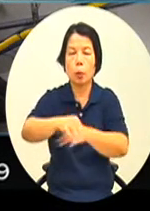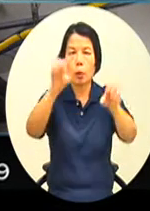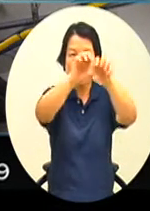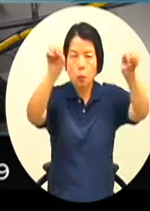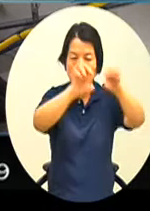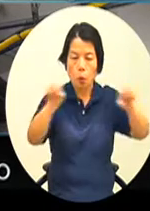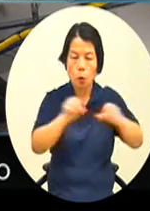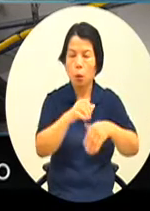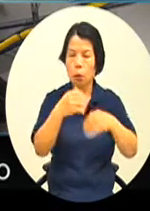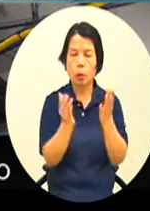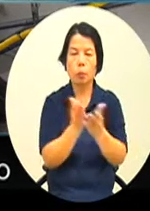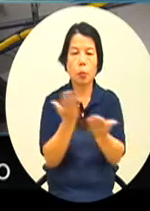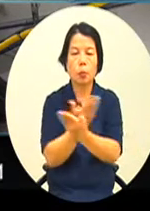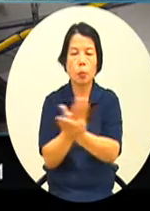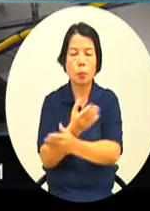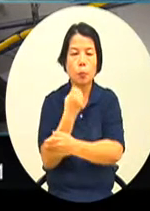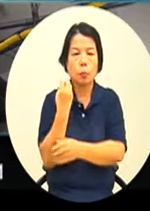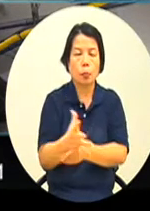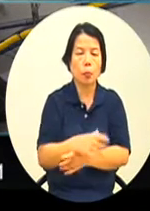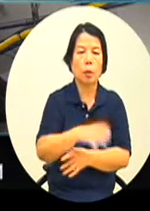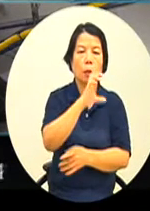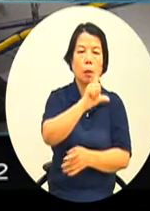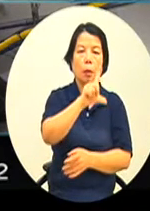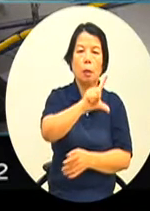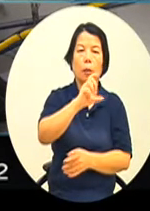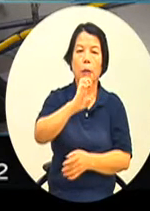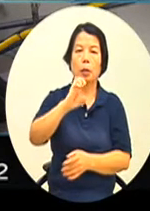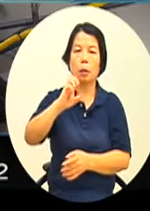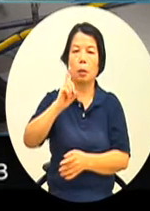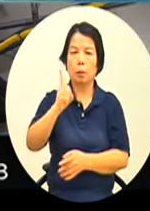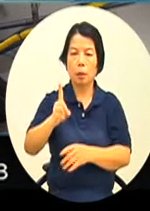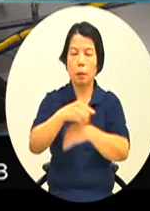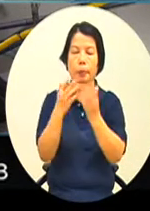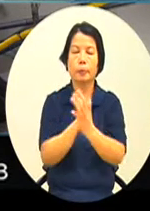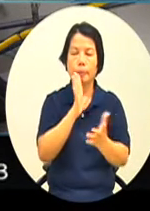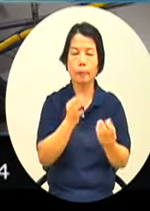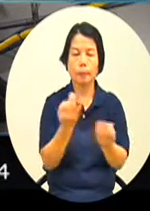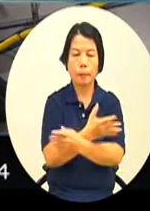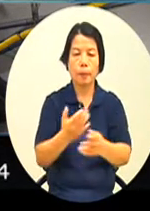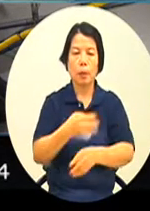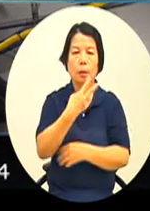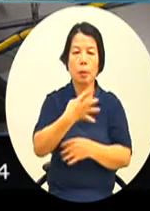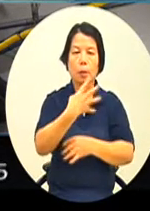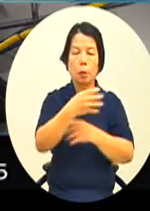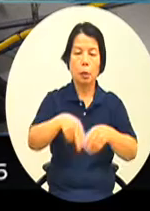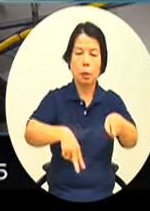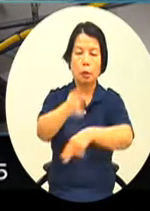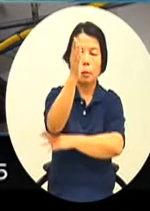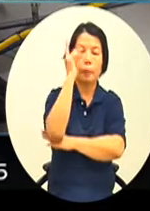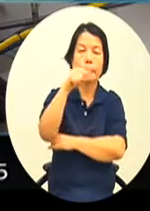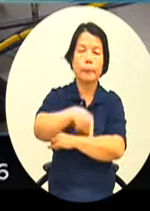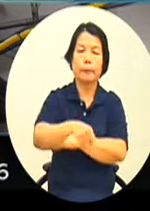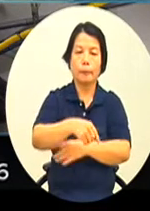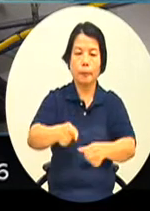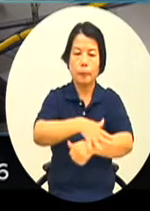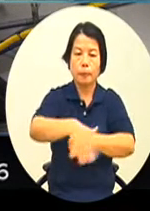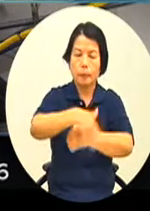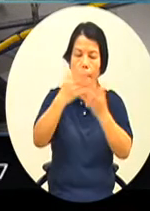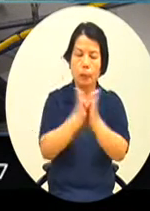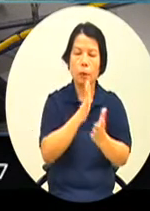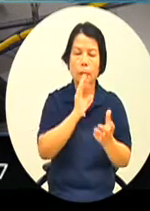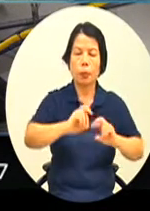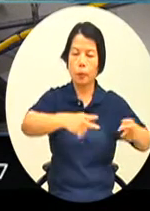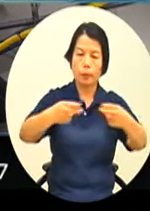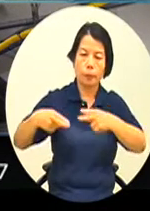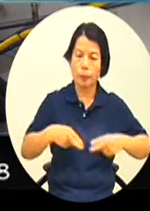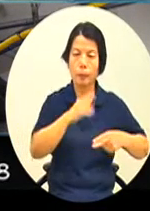这个 LED 的灯管，并持续逐步的继续进行这个四维行政中心的中央空调的一个系统汰换哦，用一个